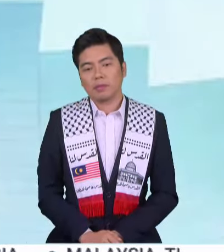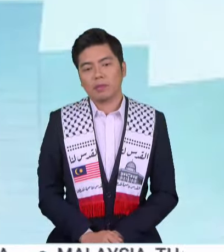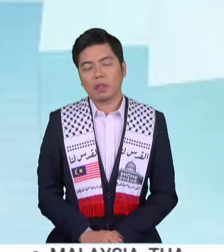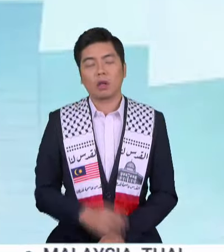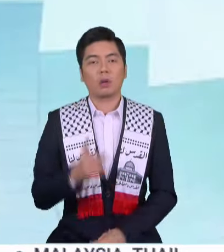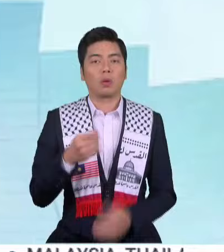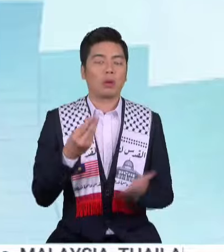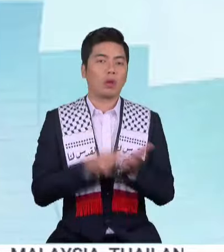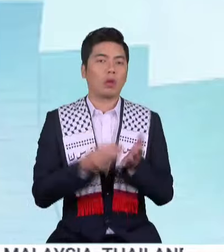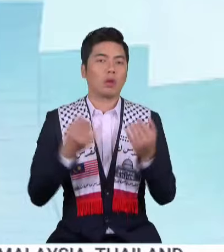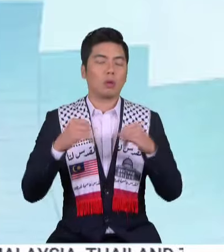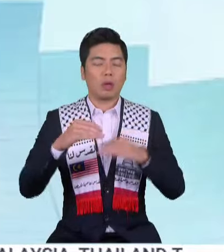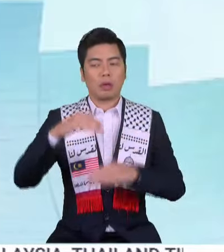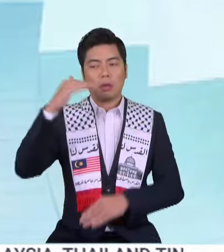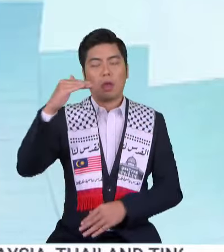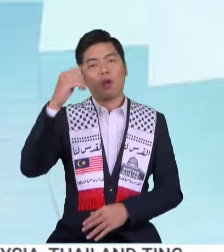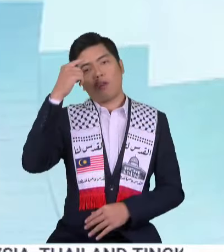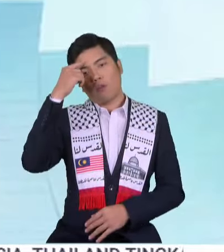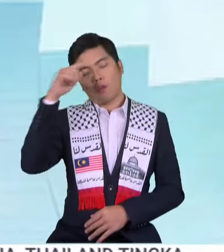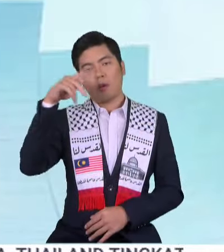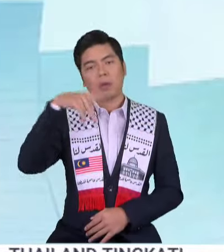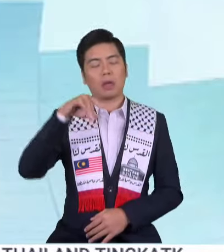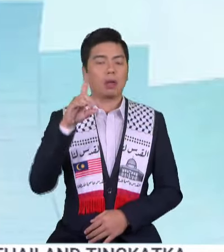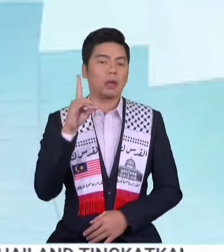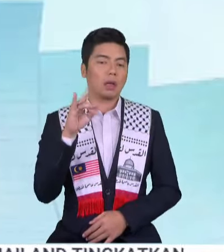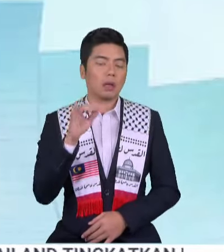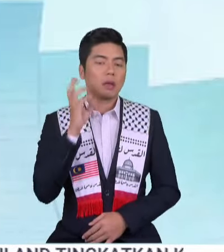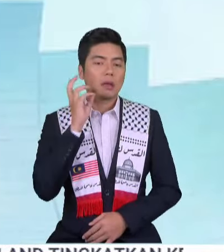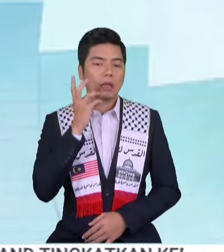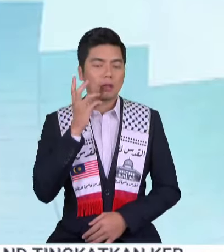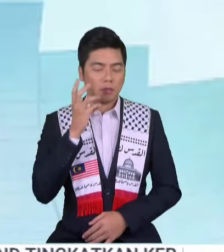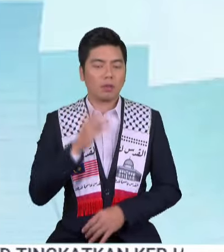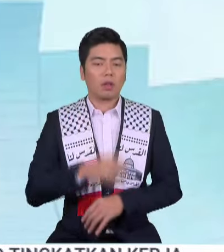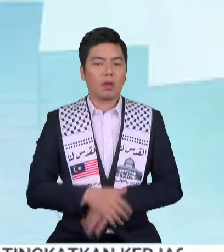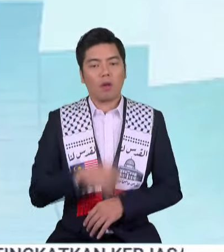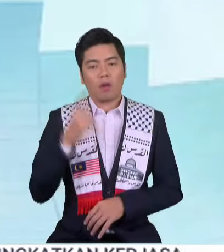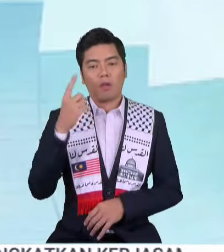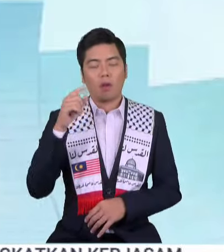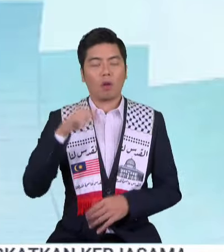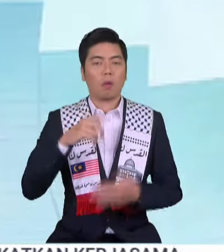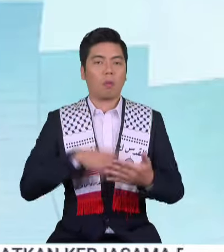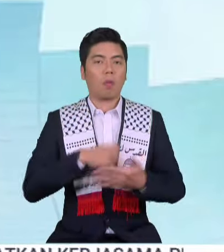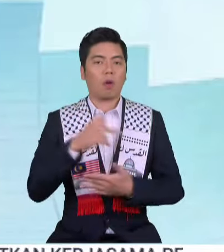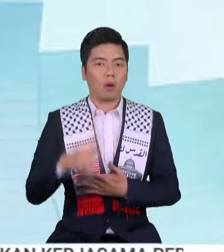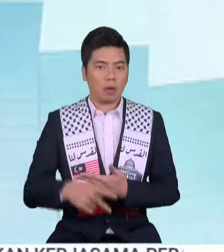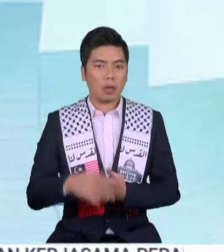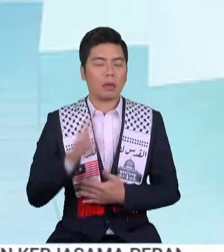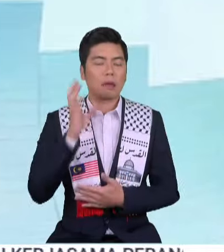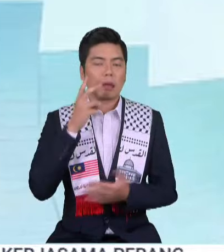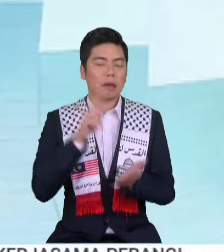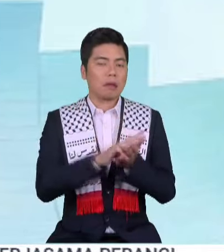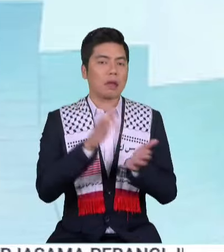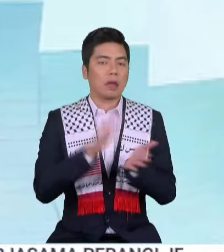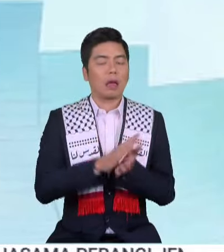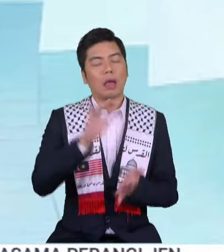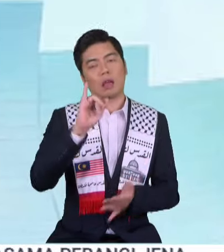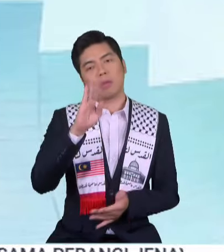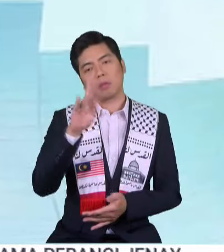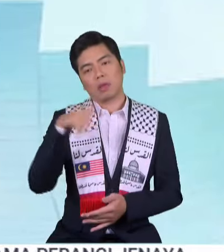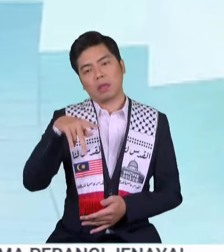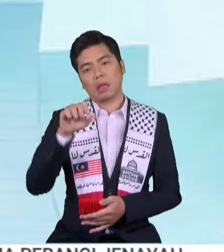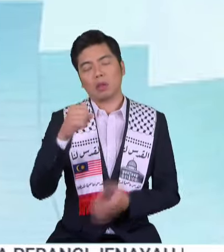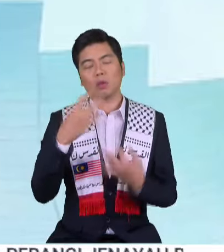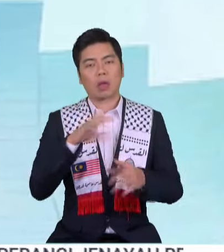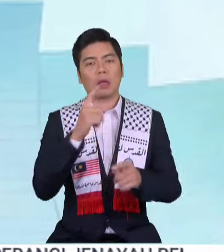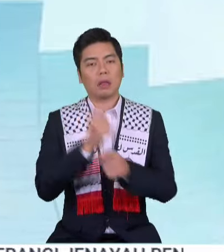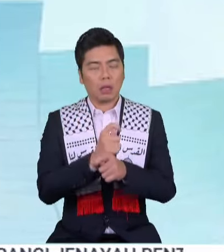Harga jualan maksimum benih padi sah CL220 bagi program insentif benih padi sah IBPS